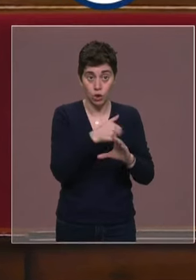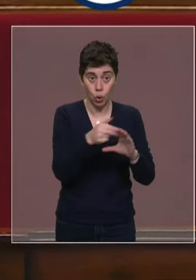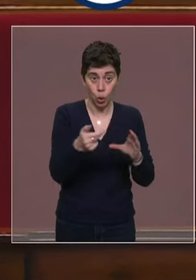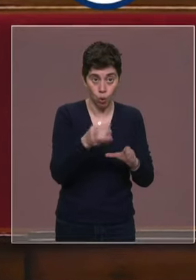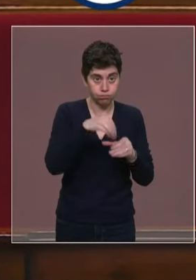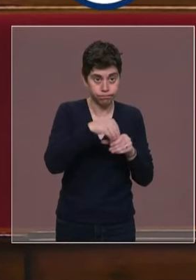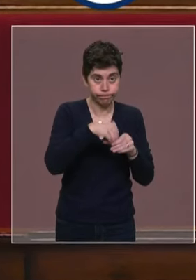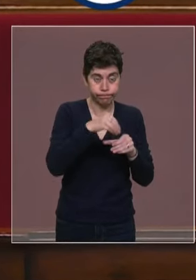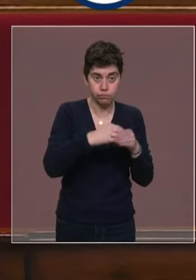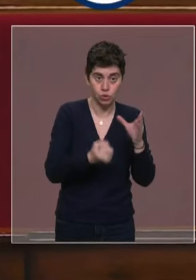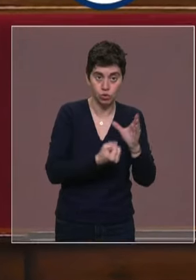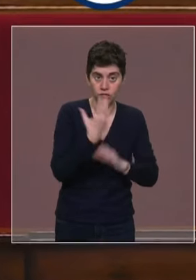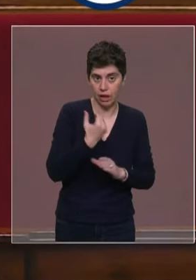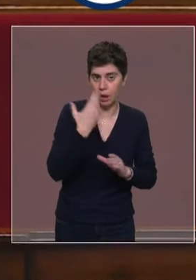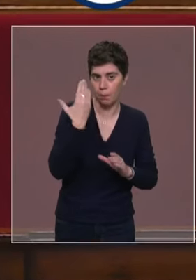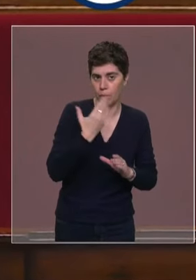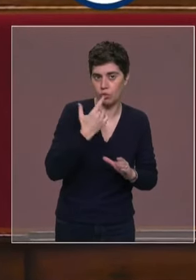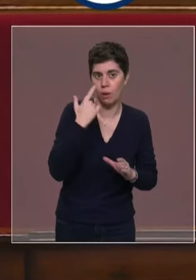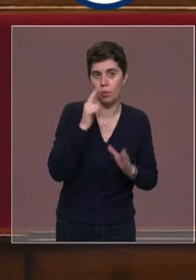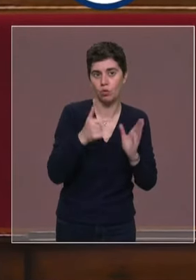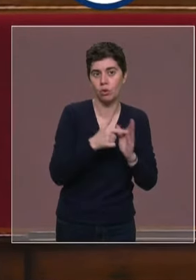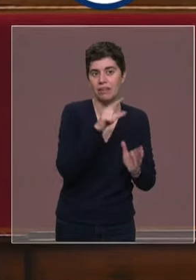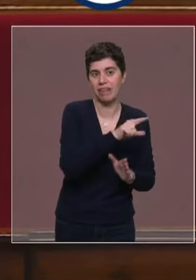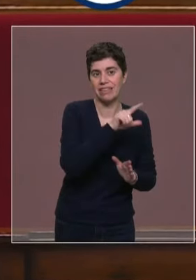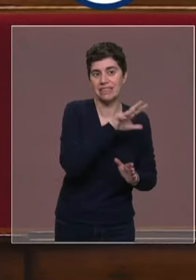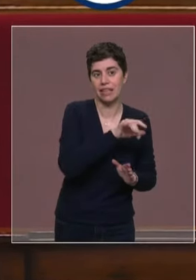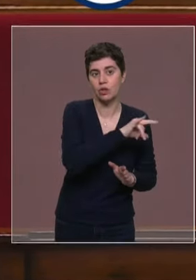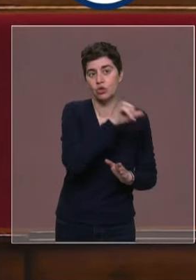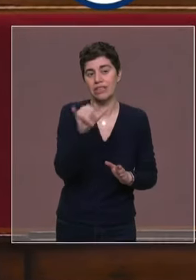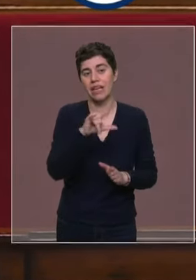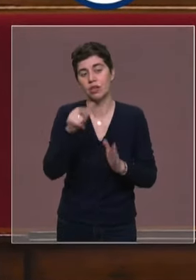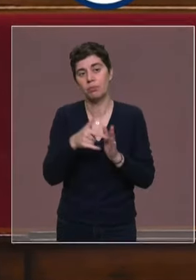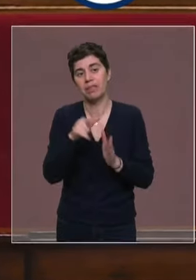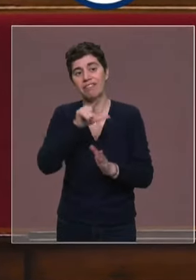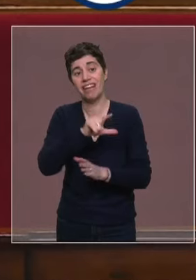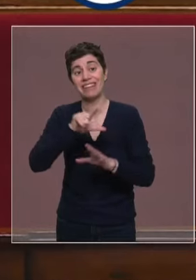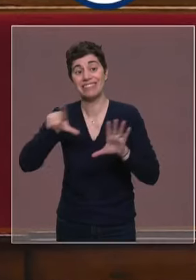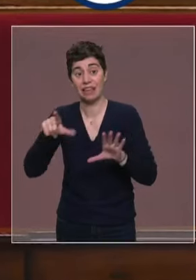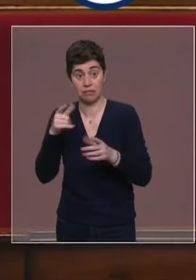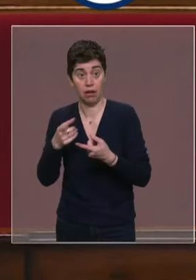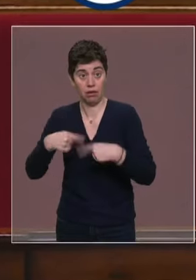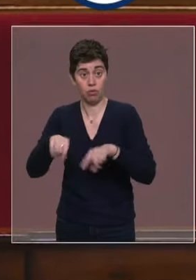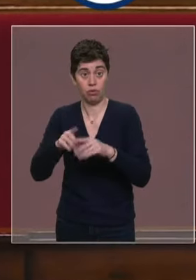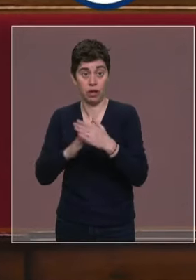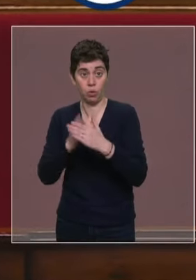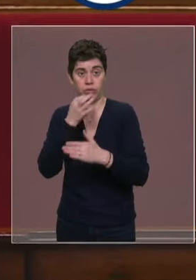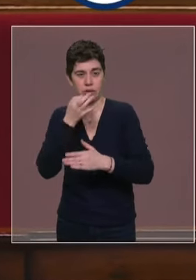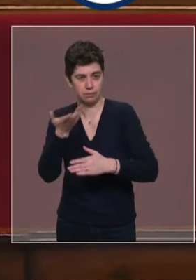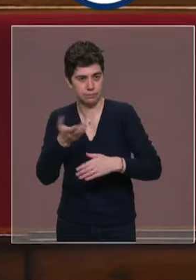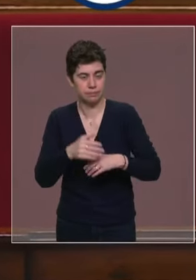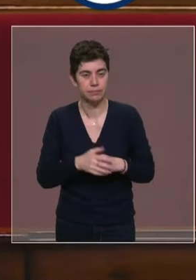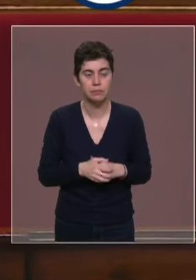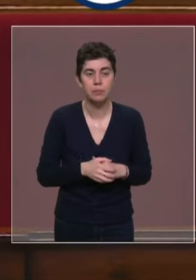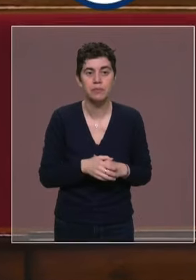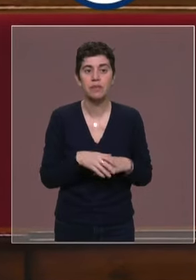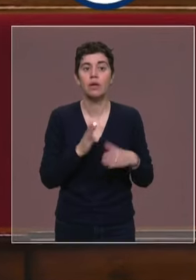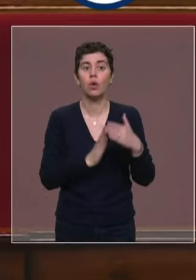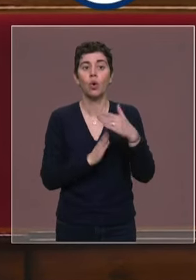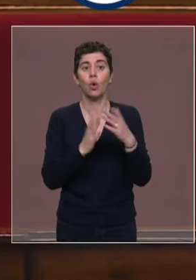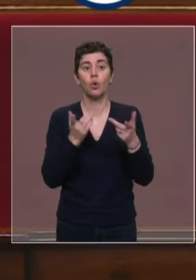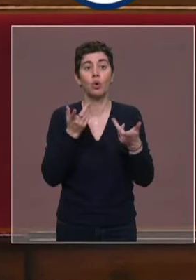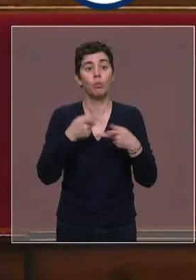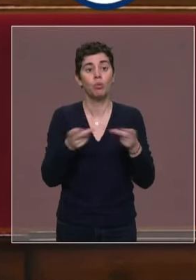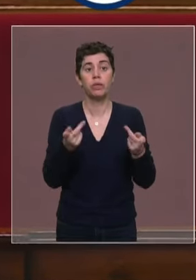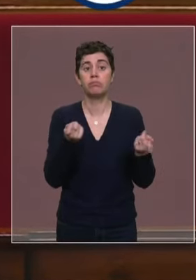nouvelles seront nécessaires entre 2025 et 2027. En somme, en raison de votre incapacité chronique à maîtriser nos comptes publics, vous